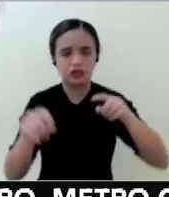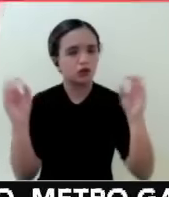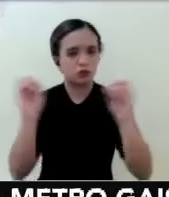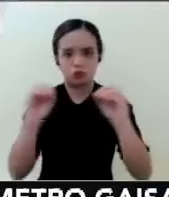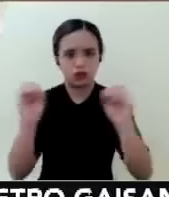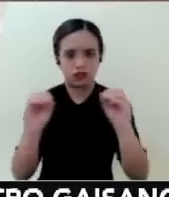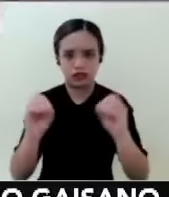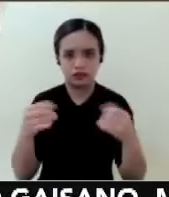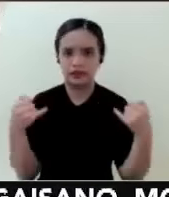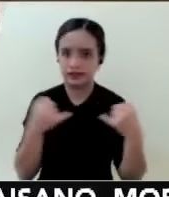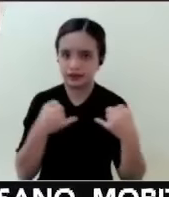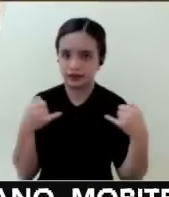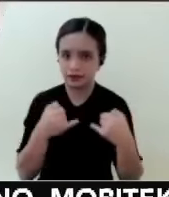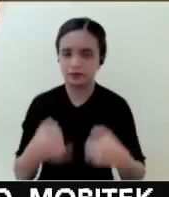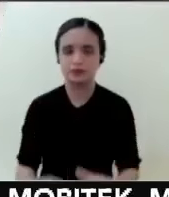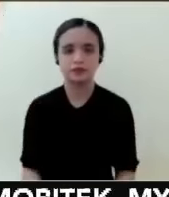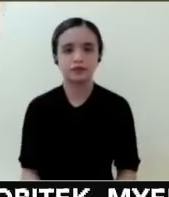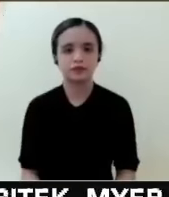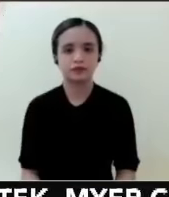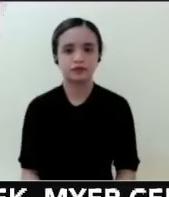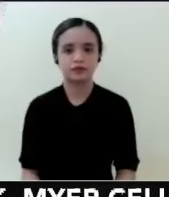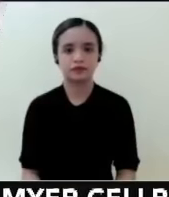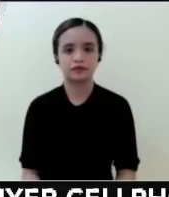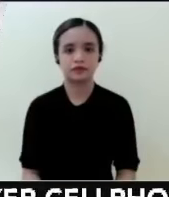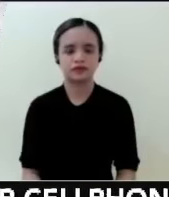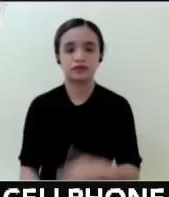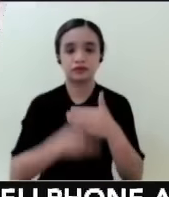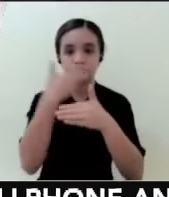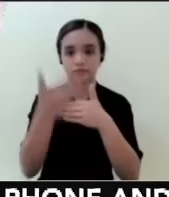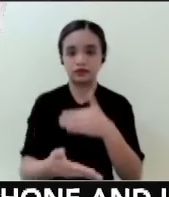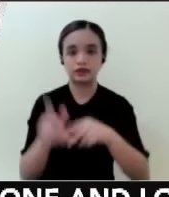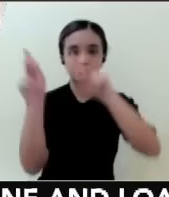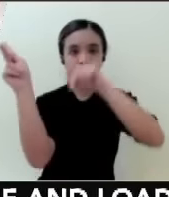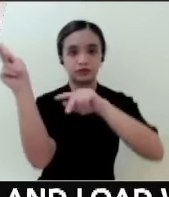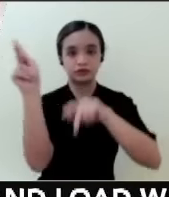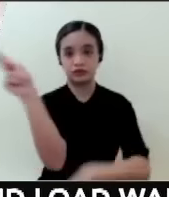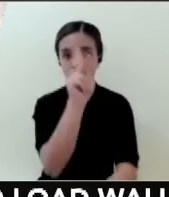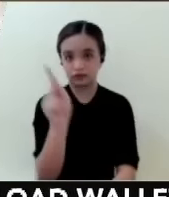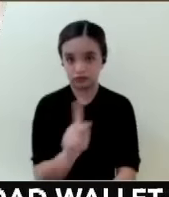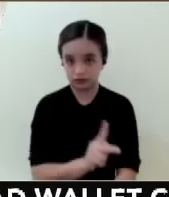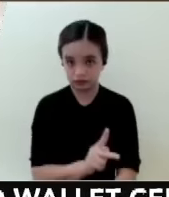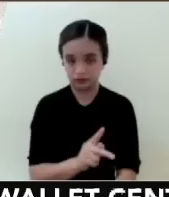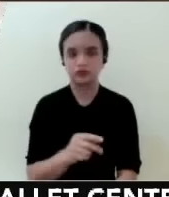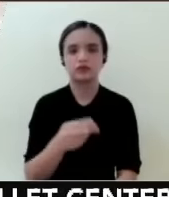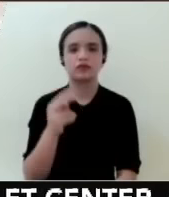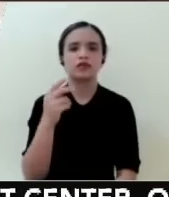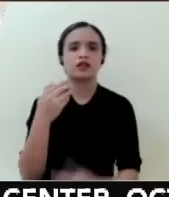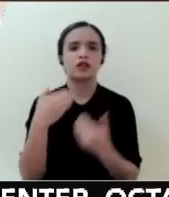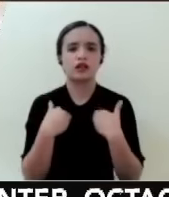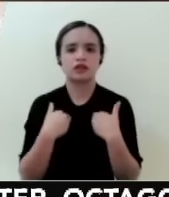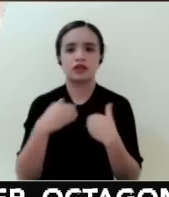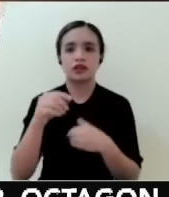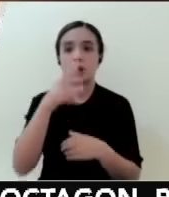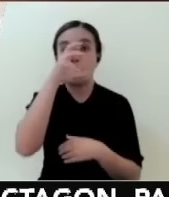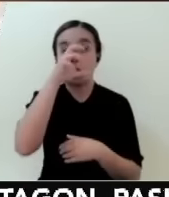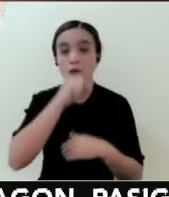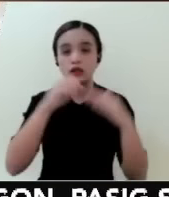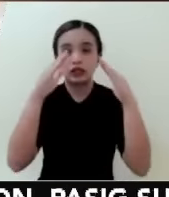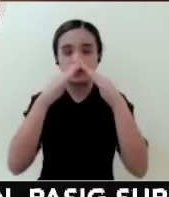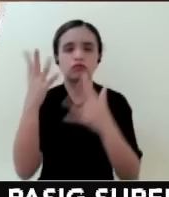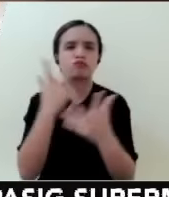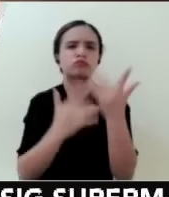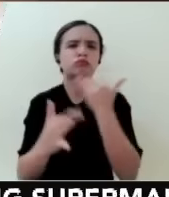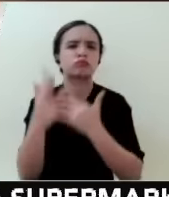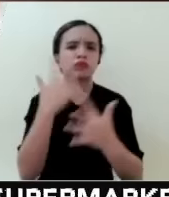insidente. Sa Kabankalan City, Negros Occidental, isang ancestral house ang nasunog. Luma